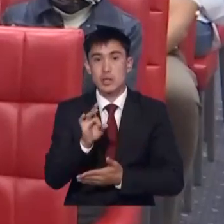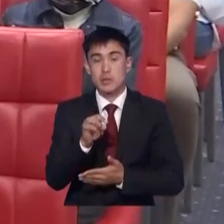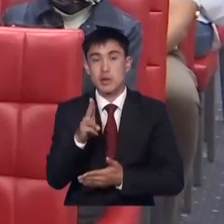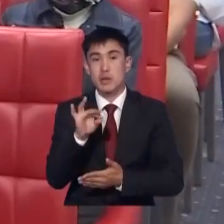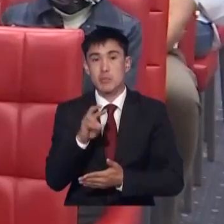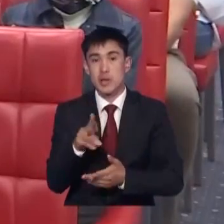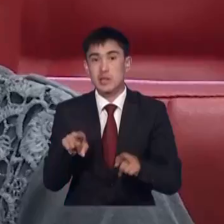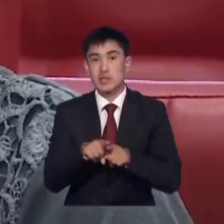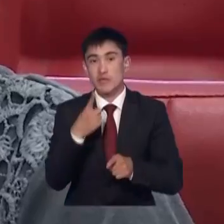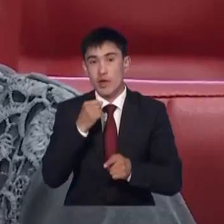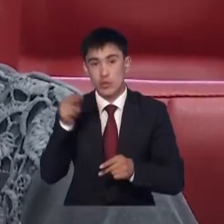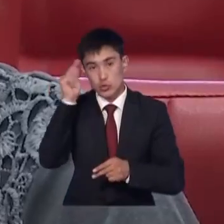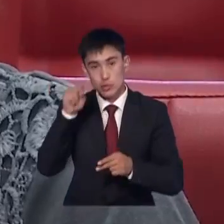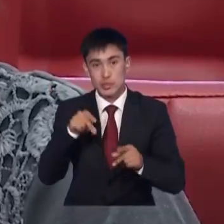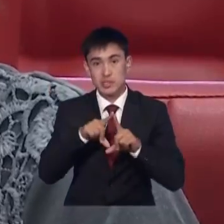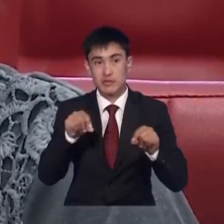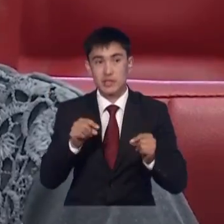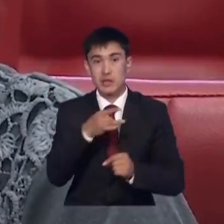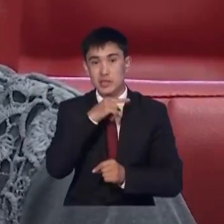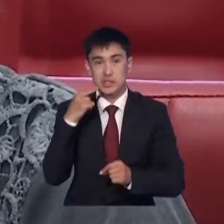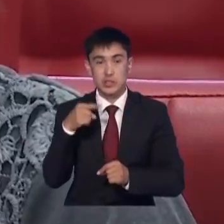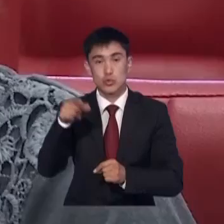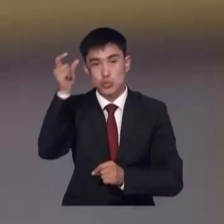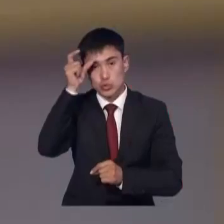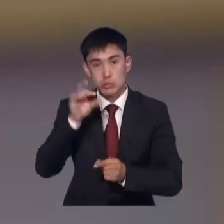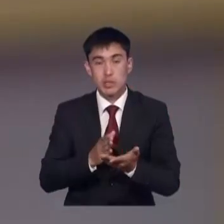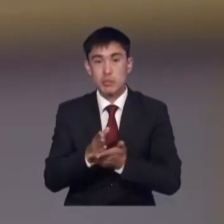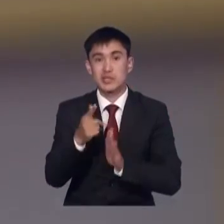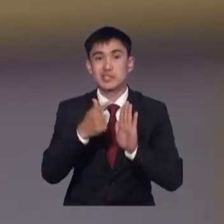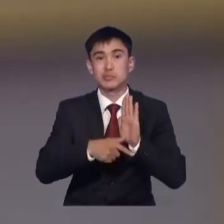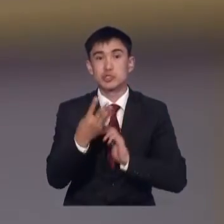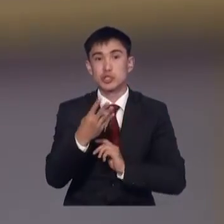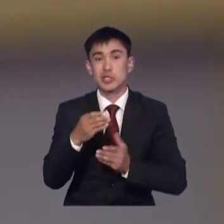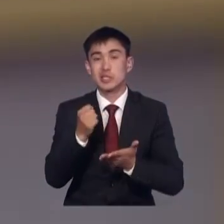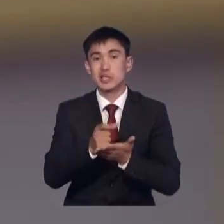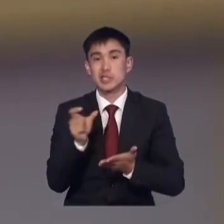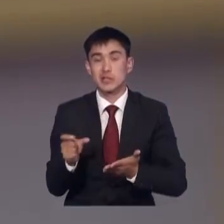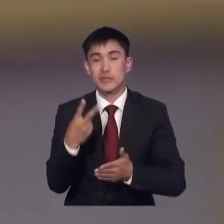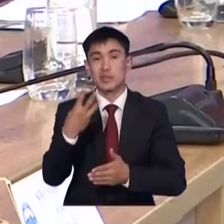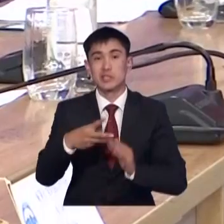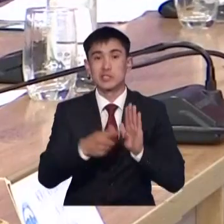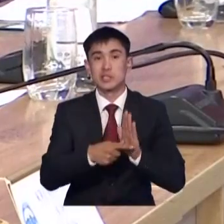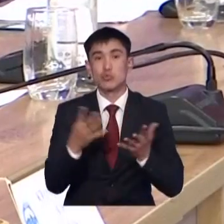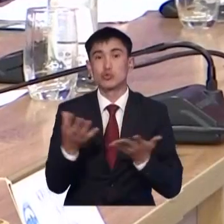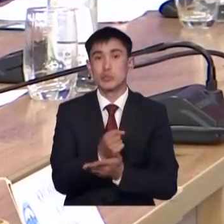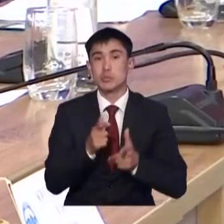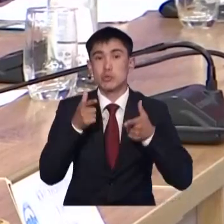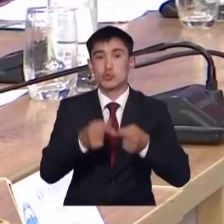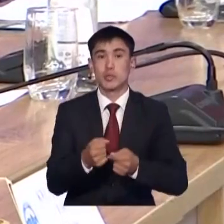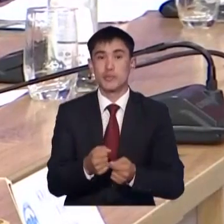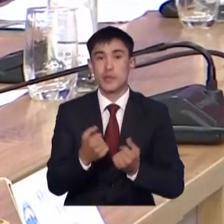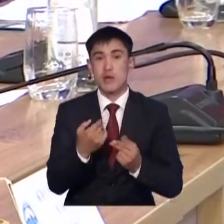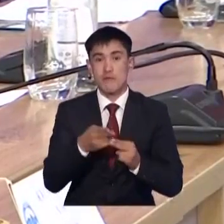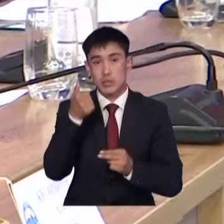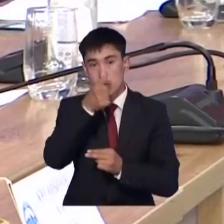КНБ а также военные учебные заведения России и Турции были направлены 74 кандидата 37 из них успешно поступили